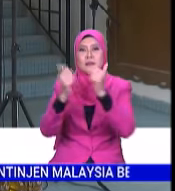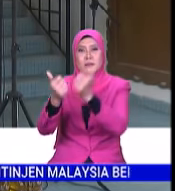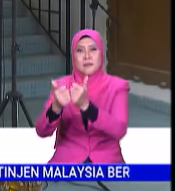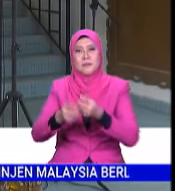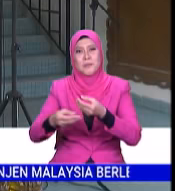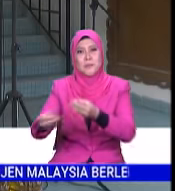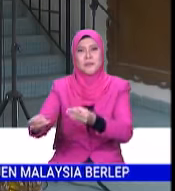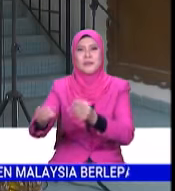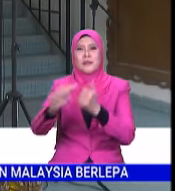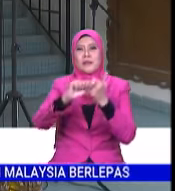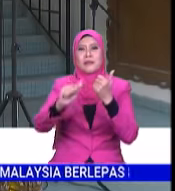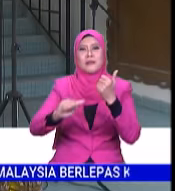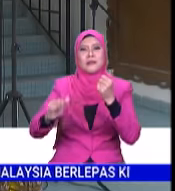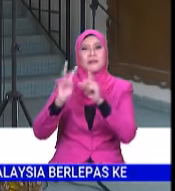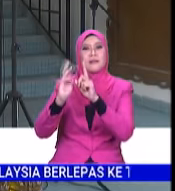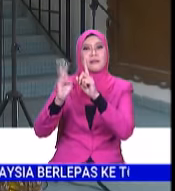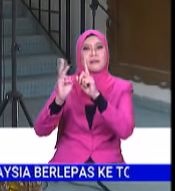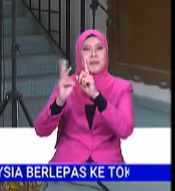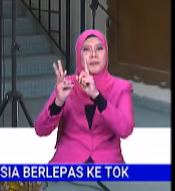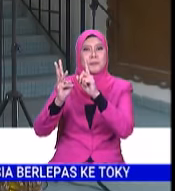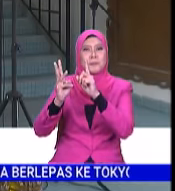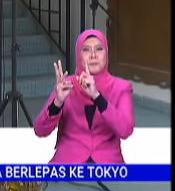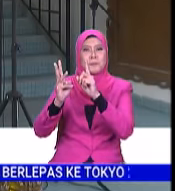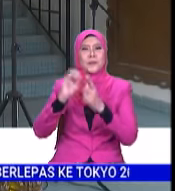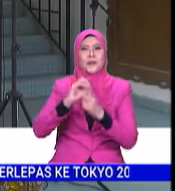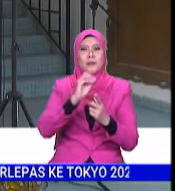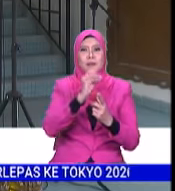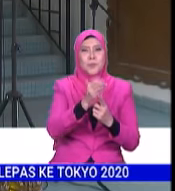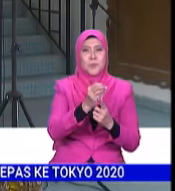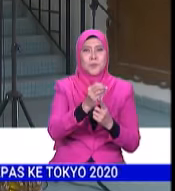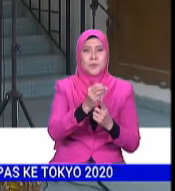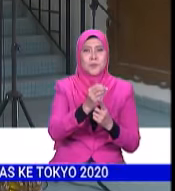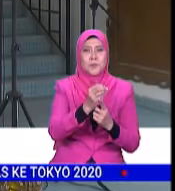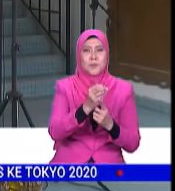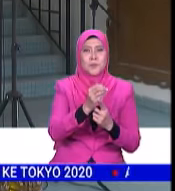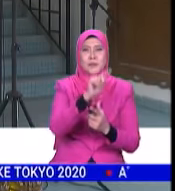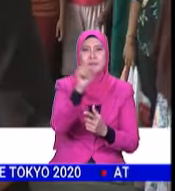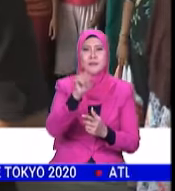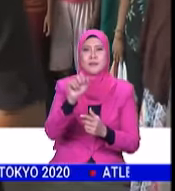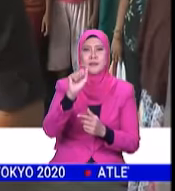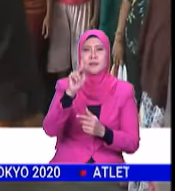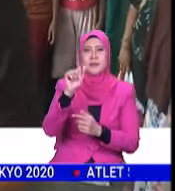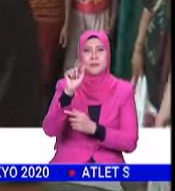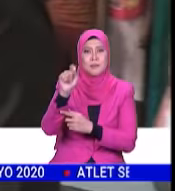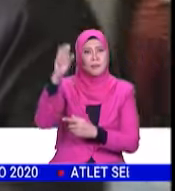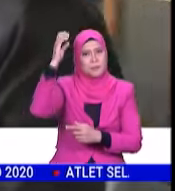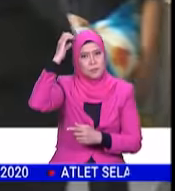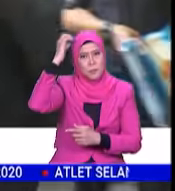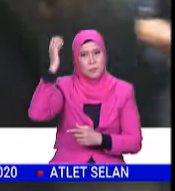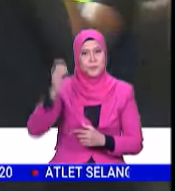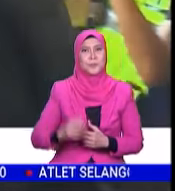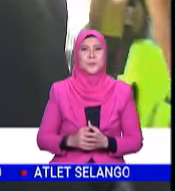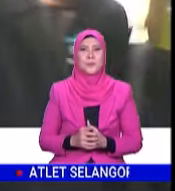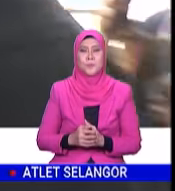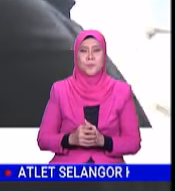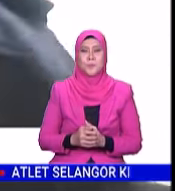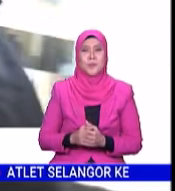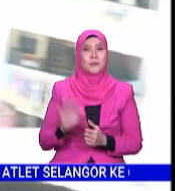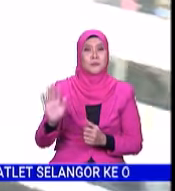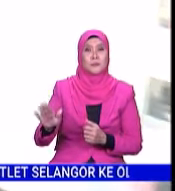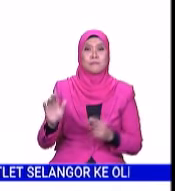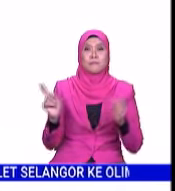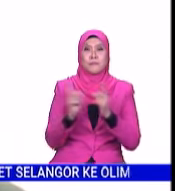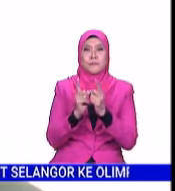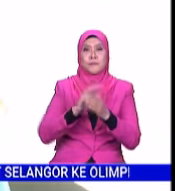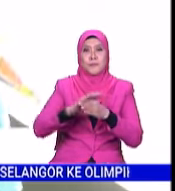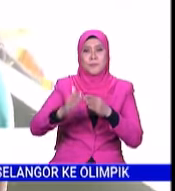bantuan seperti Jabatan Kebajikan Masyarakat dan juga Zakat Selangor. Beliau ditemui selepas